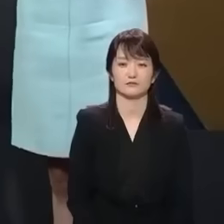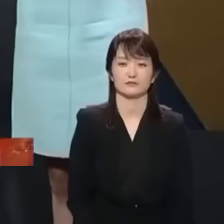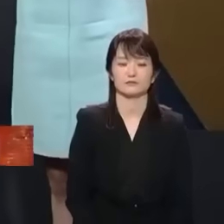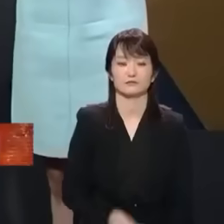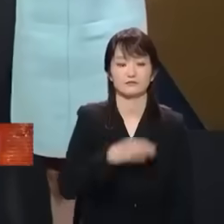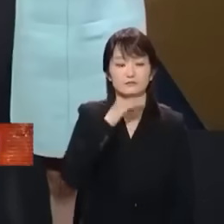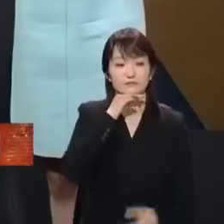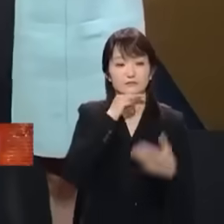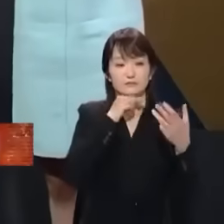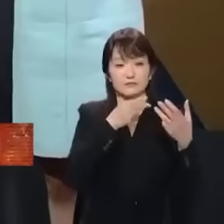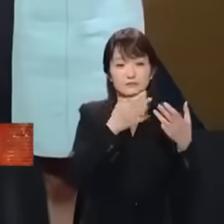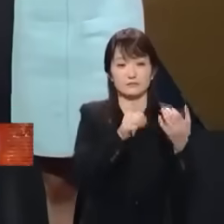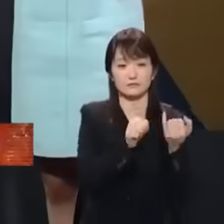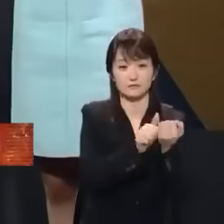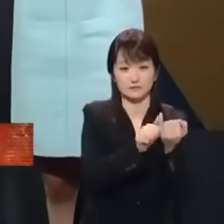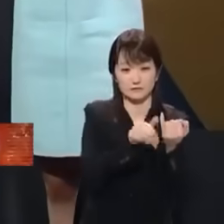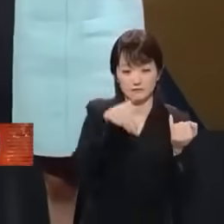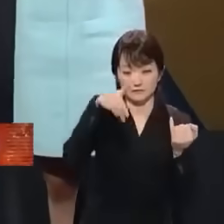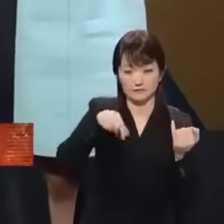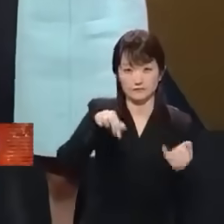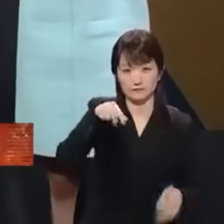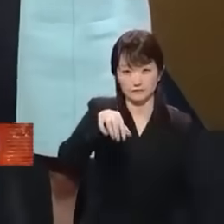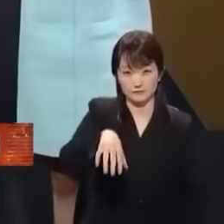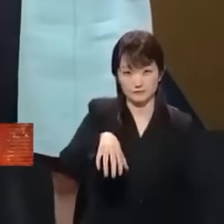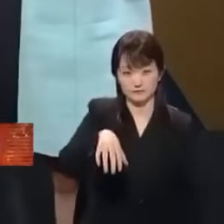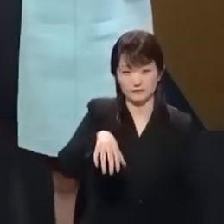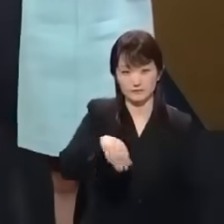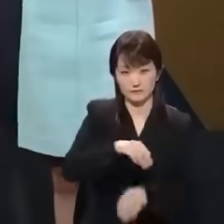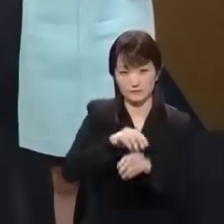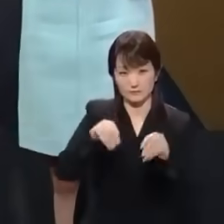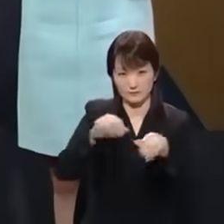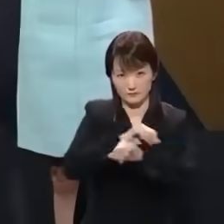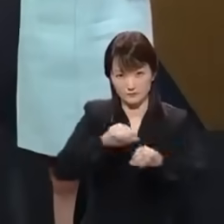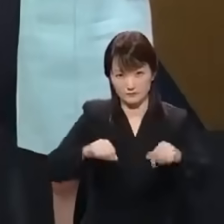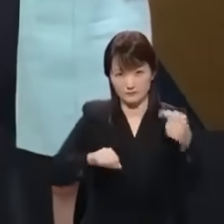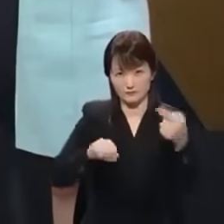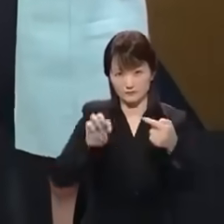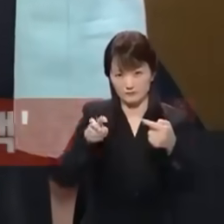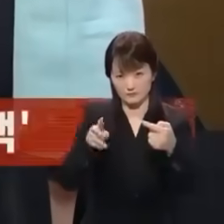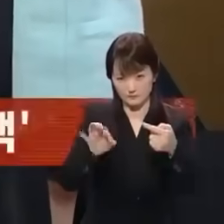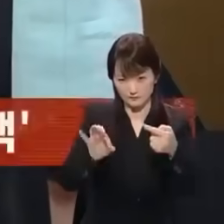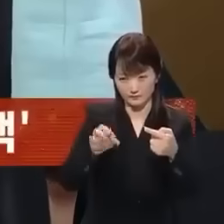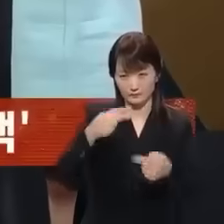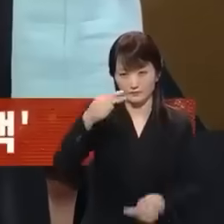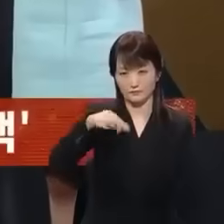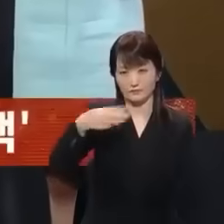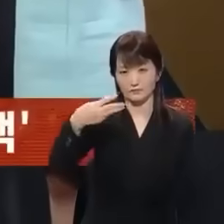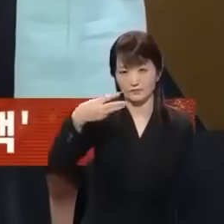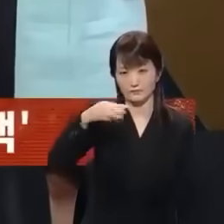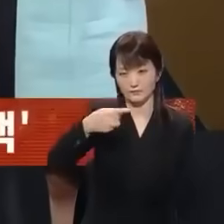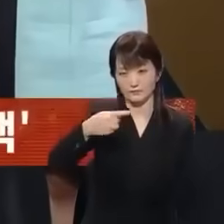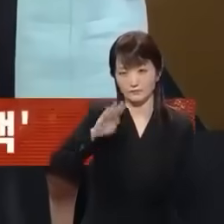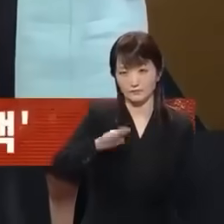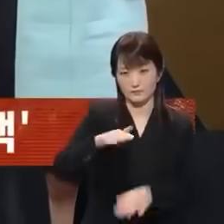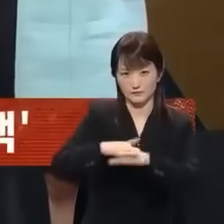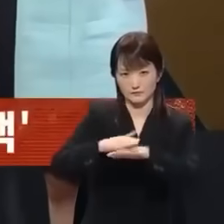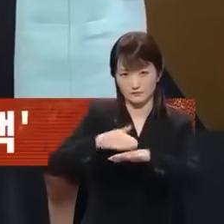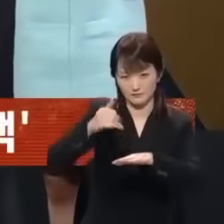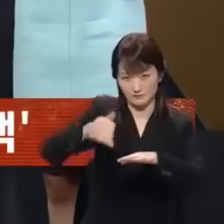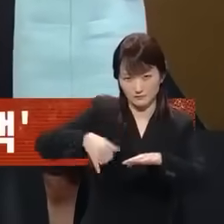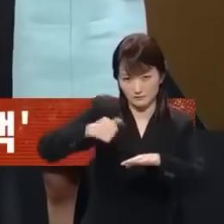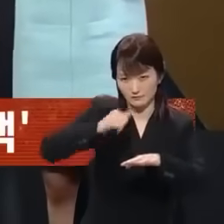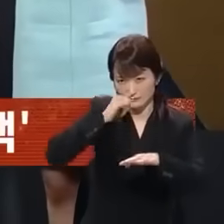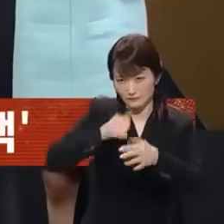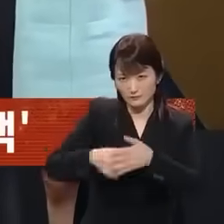80대 부부는 충주에서 천평 규모의 두릅 농사를 짓고 있는데요 수확철을 맞아 그 어느 때보다 바쁜 나나를